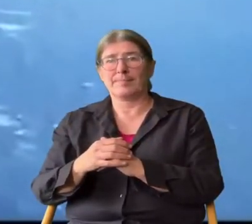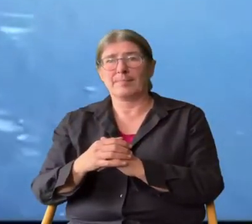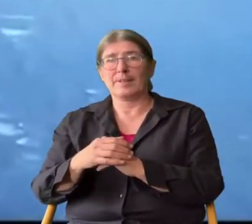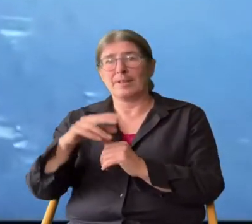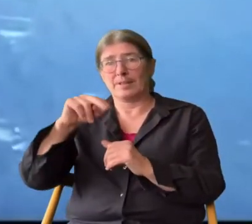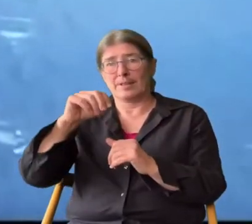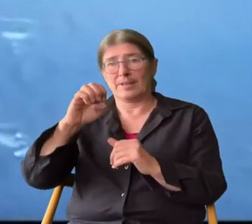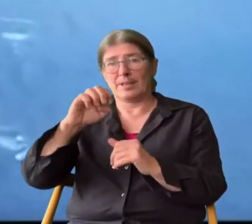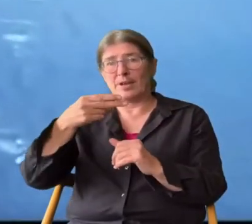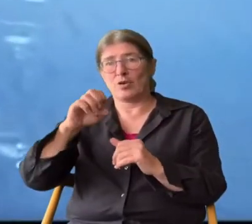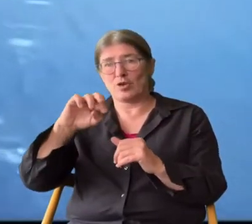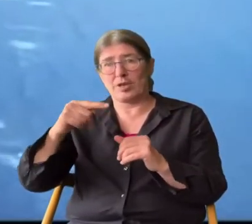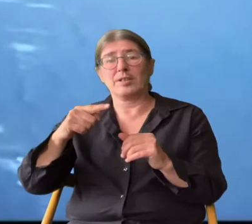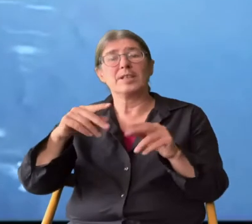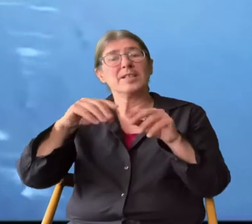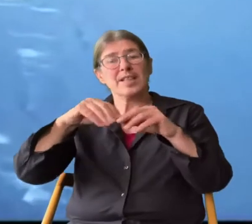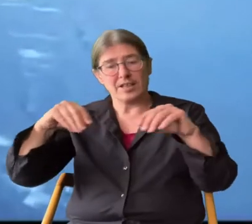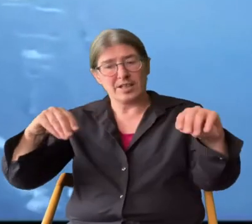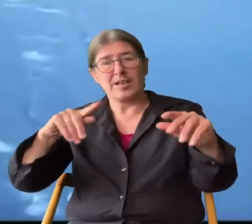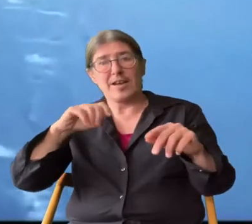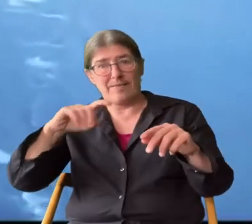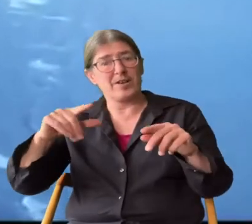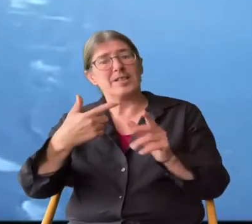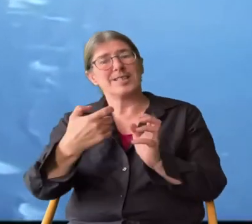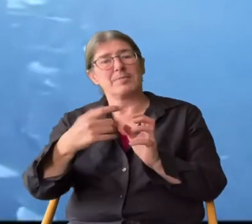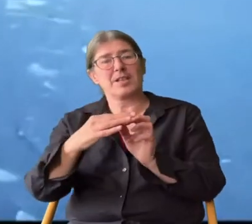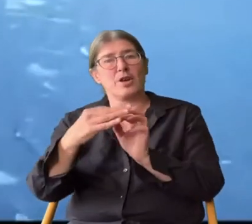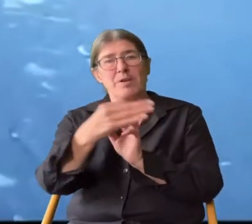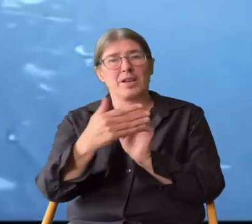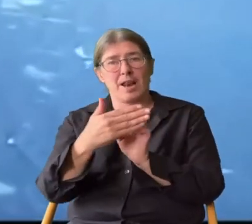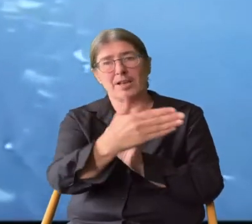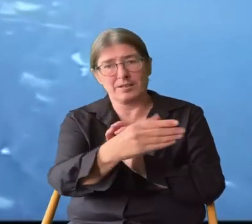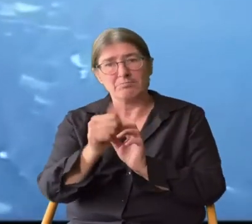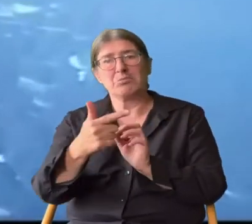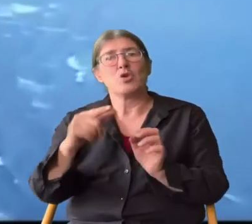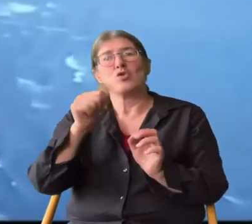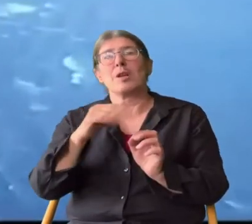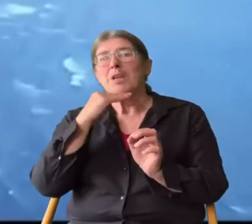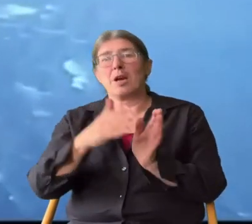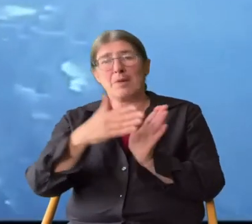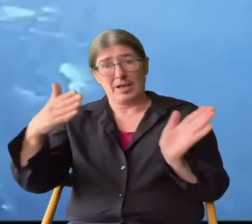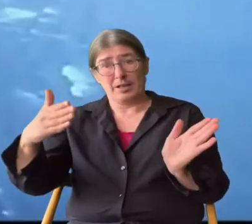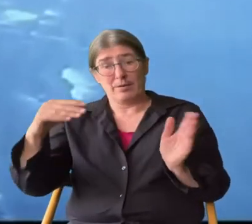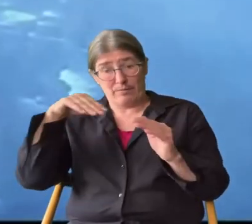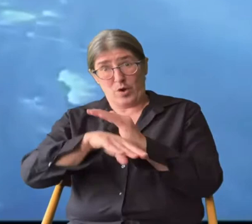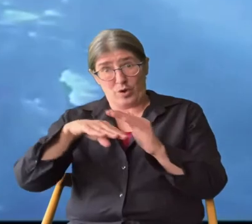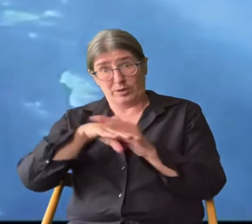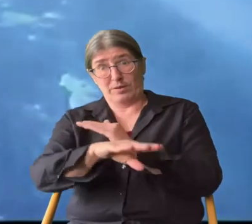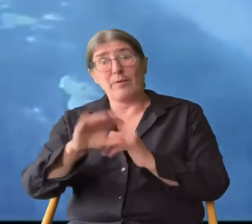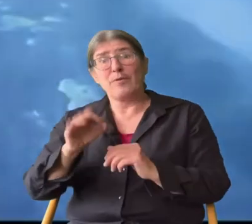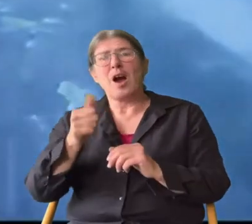Die Nehrung, Sand und Kiefern, 70 Kilometer lang, ein paar hundert Meter breit. Fluchtweg